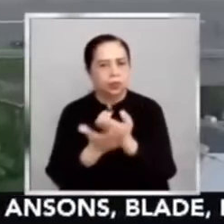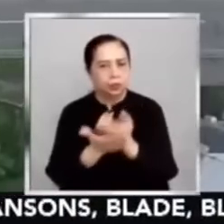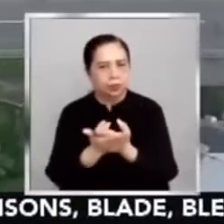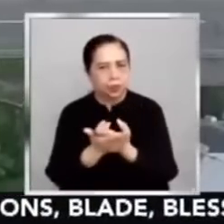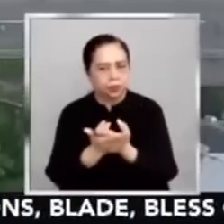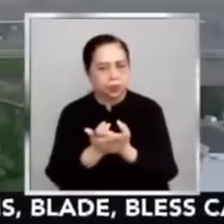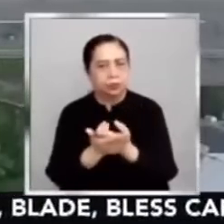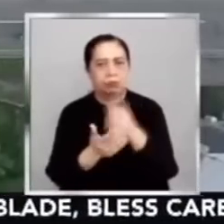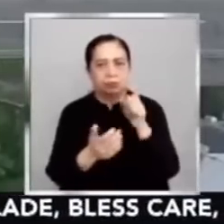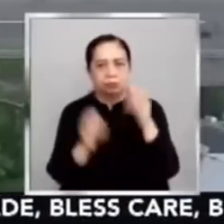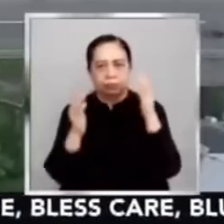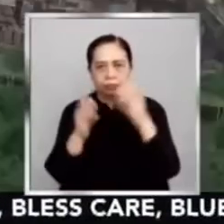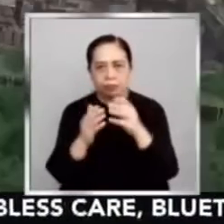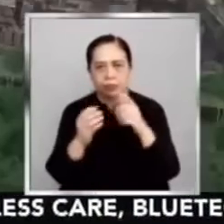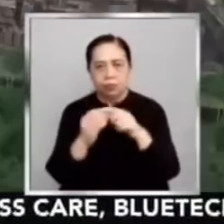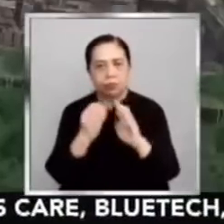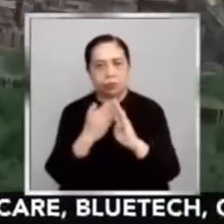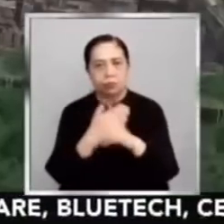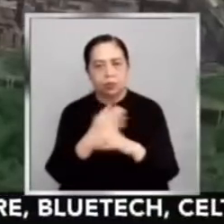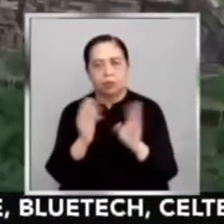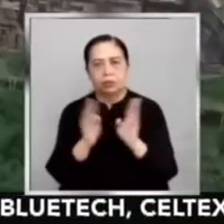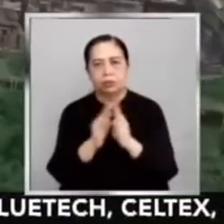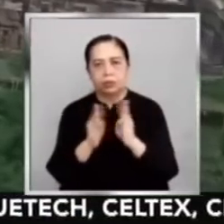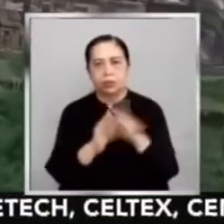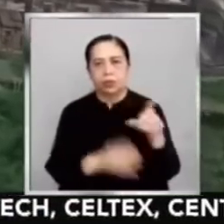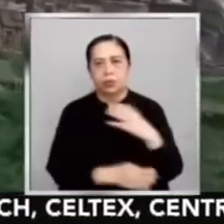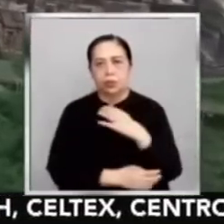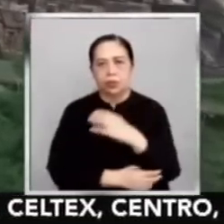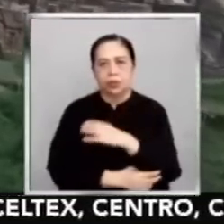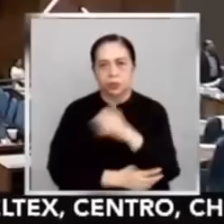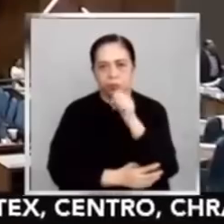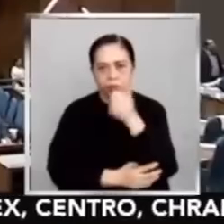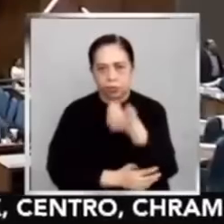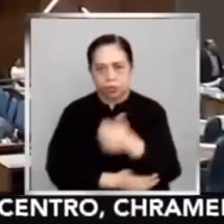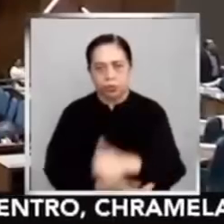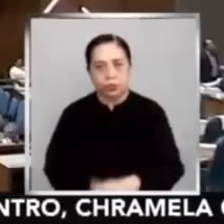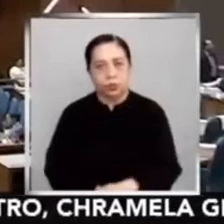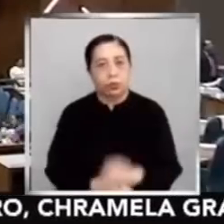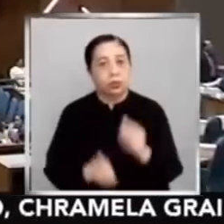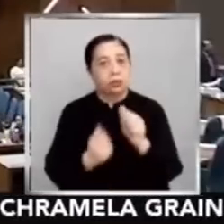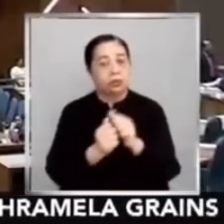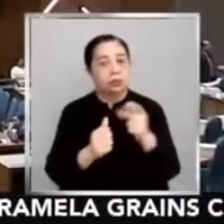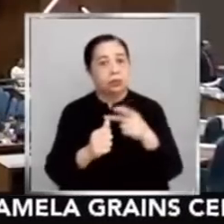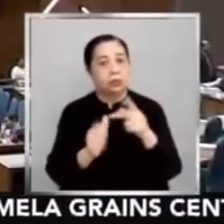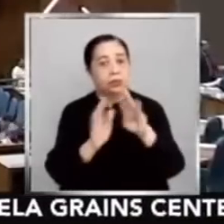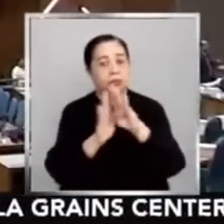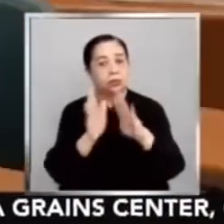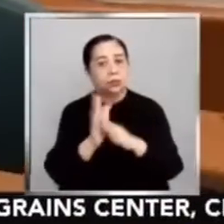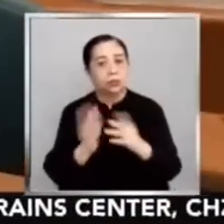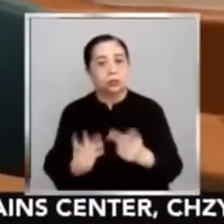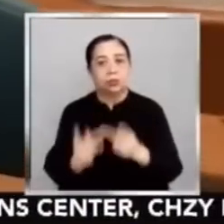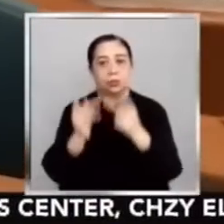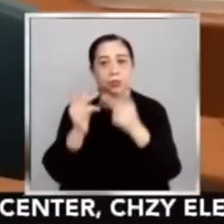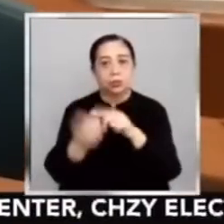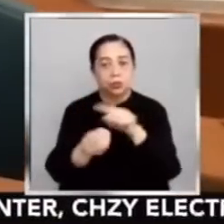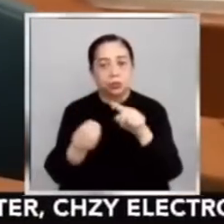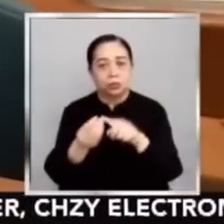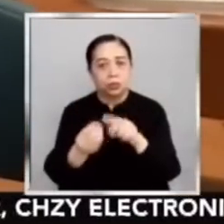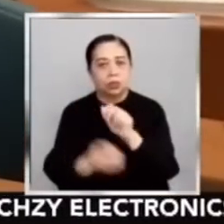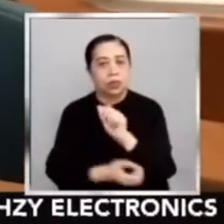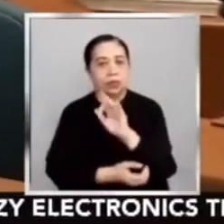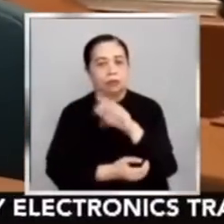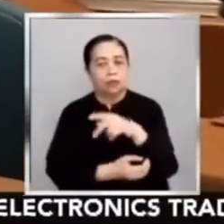daw ang mga ito sa pagbabalik sesyon ng Kongreso bukas. Kasama rin sa priority bills ang panukala tungkol sa AFP fixed